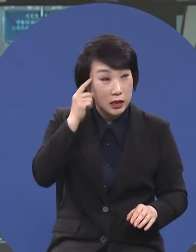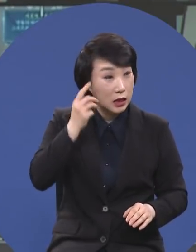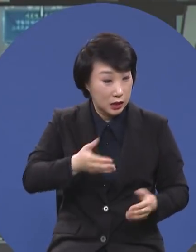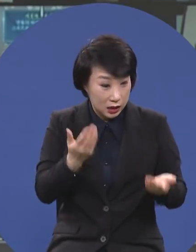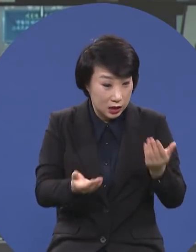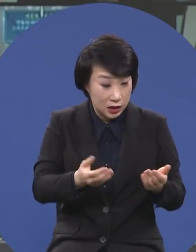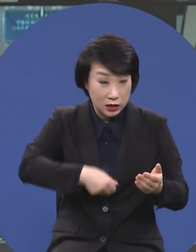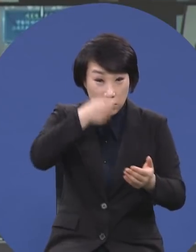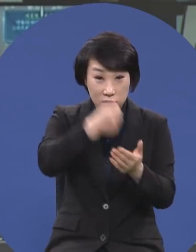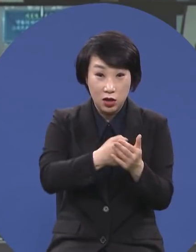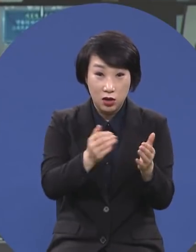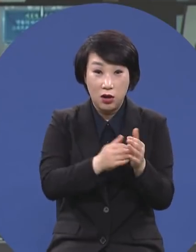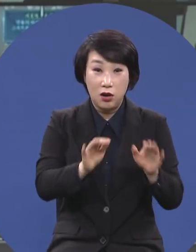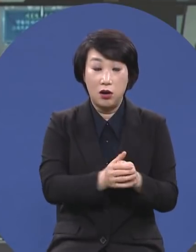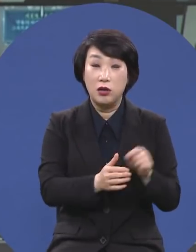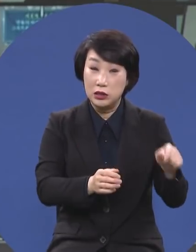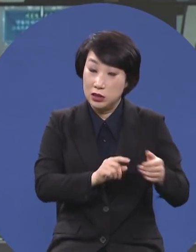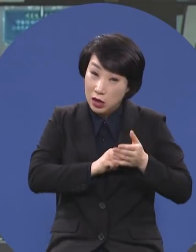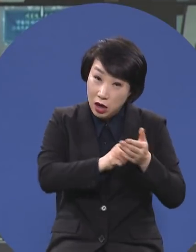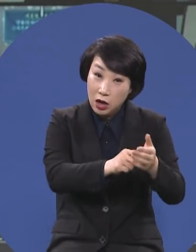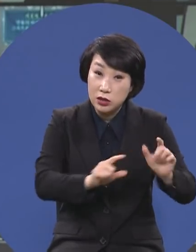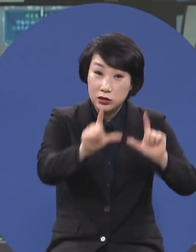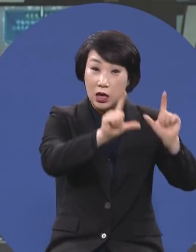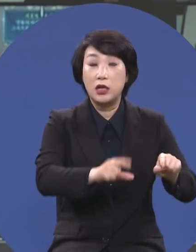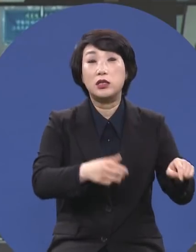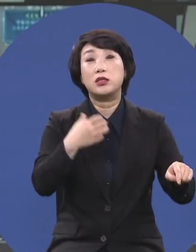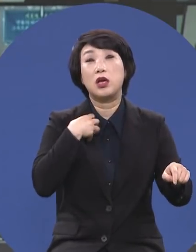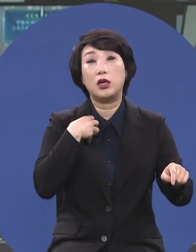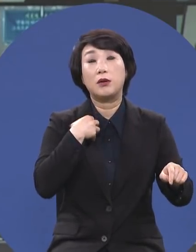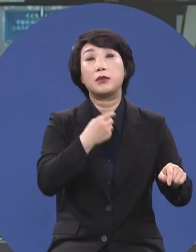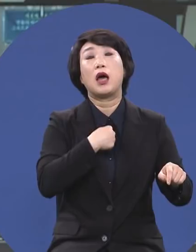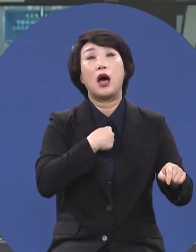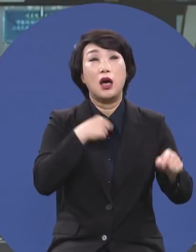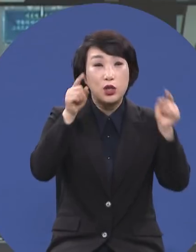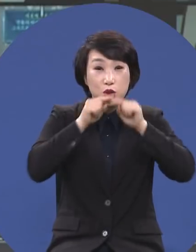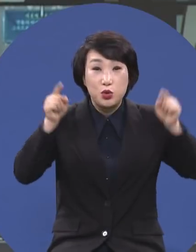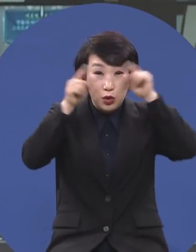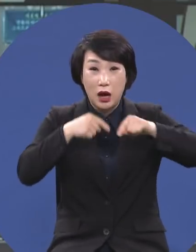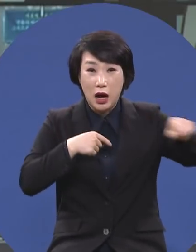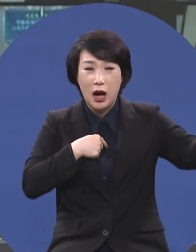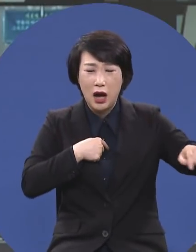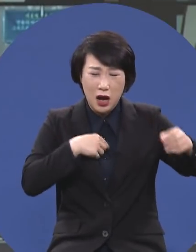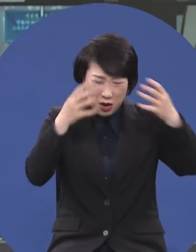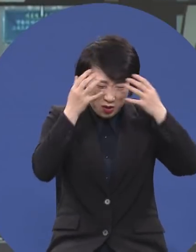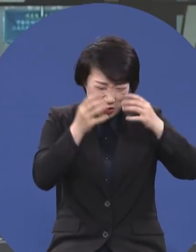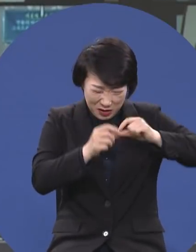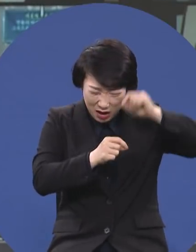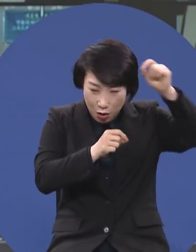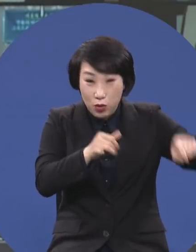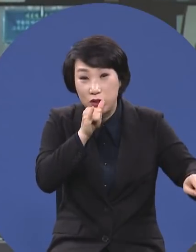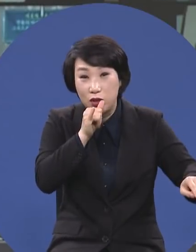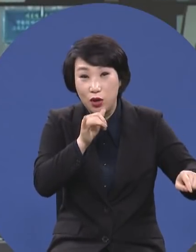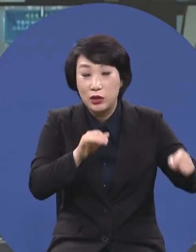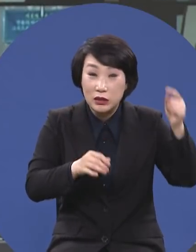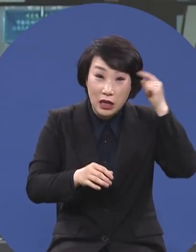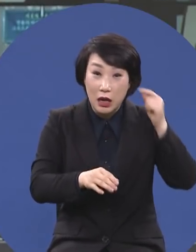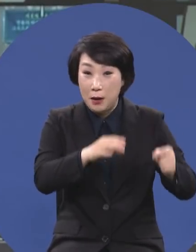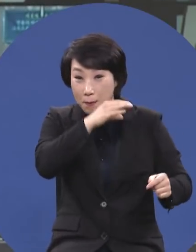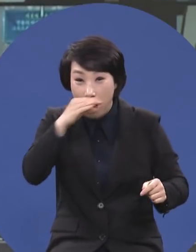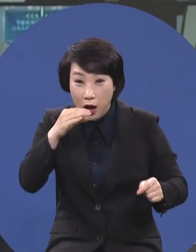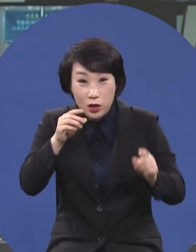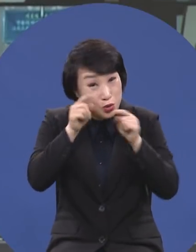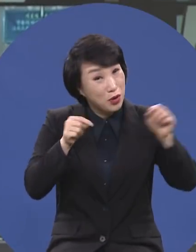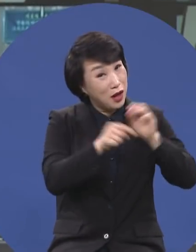판단하고, 옳다고 판단하고 결정해서 산 그 책임을 지옥에서 영원히 싣는데, 그 생각이 옳았으면